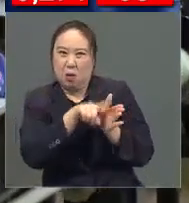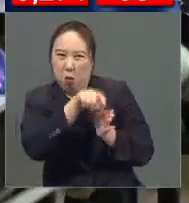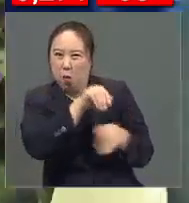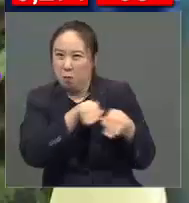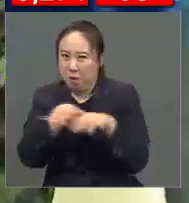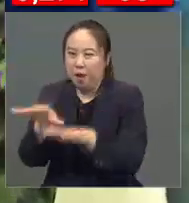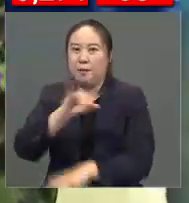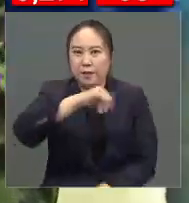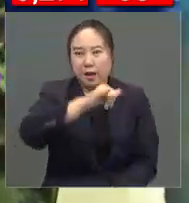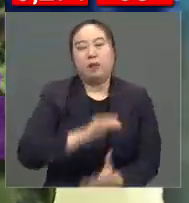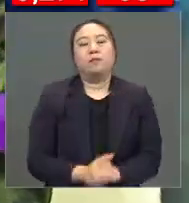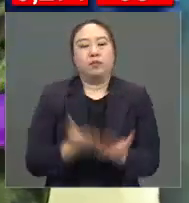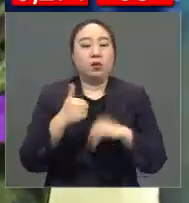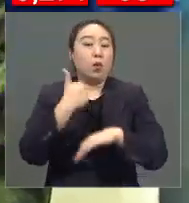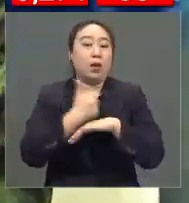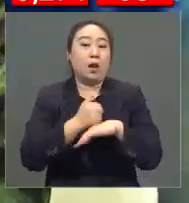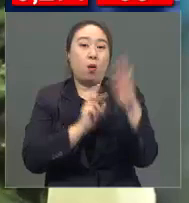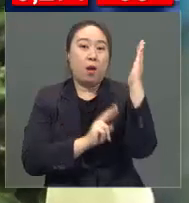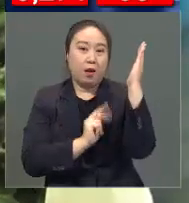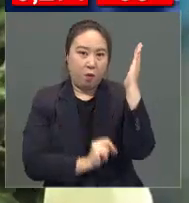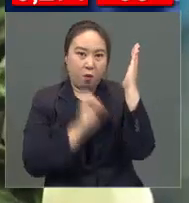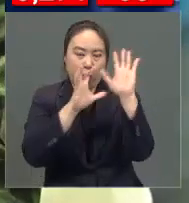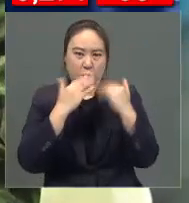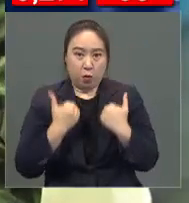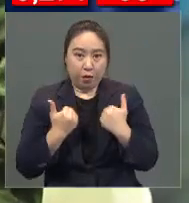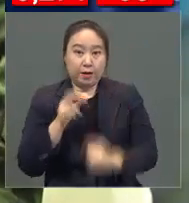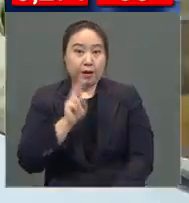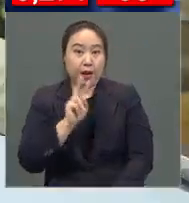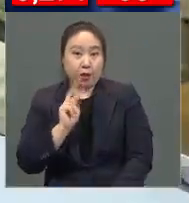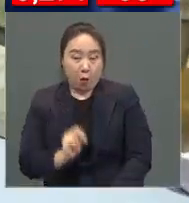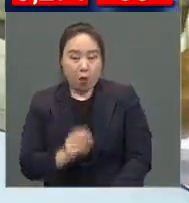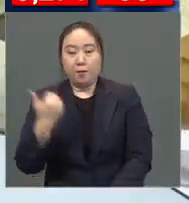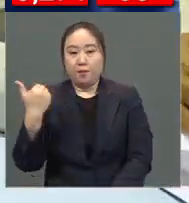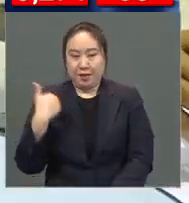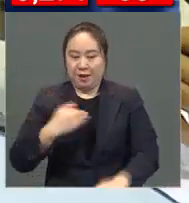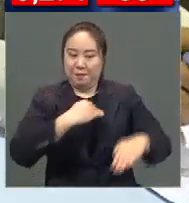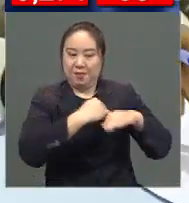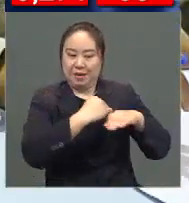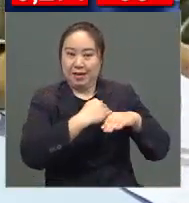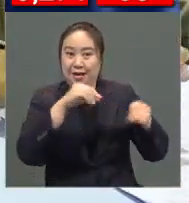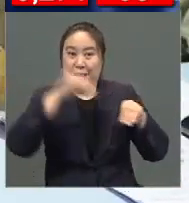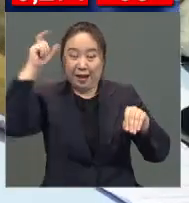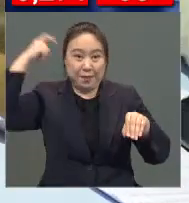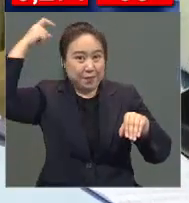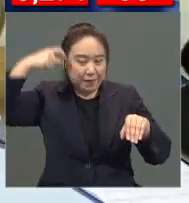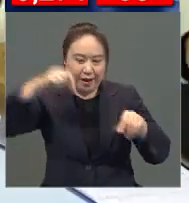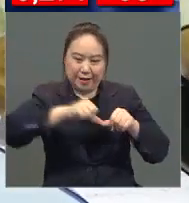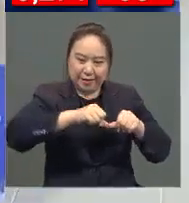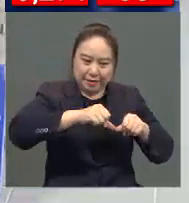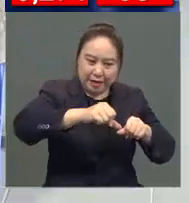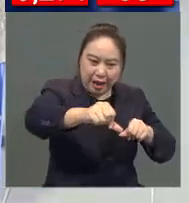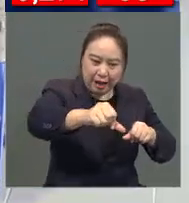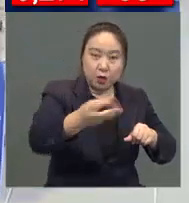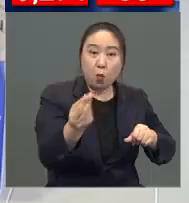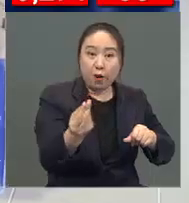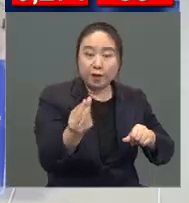ะคะทางผู้ว่าราชการจังหวัดระนองบอกว่าจังหวัดระนองมีพื้นที่ชายแดนติดต่อกับประเทศเมียนมาเป็นระยะทางประม